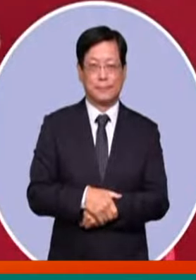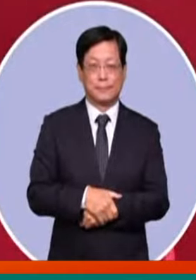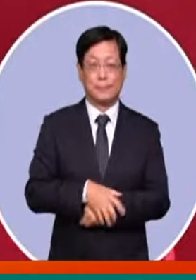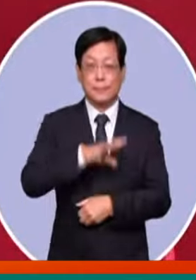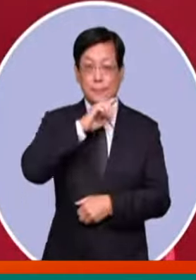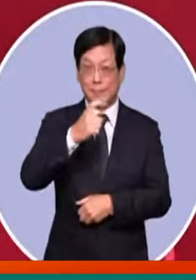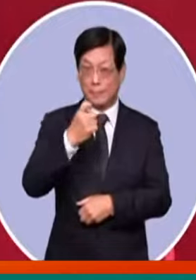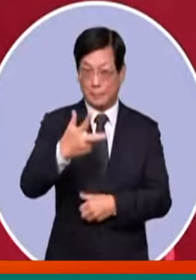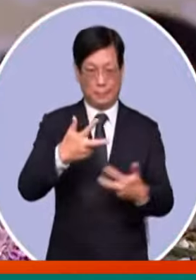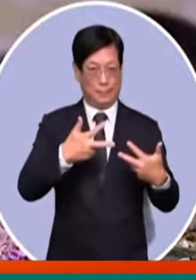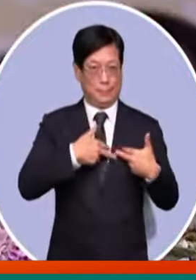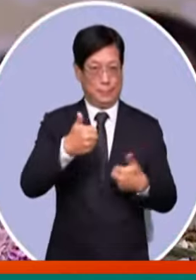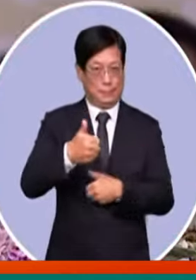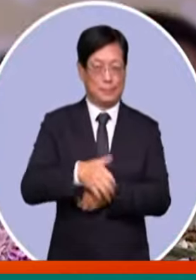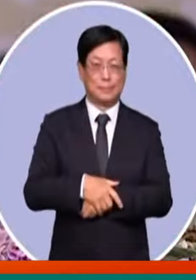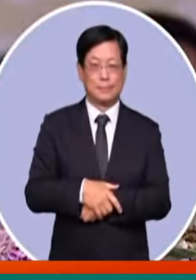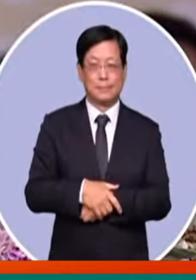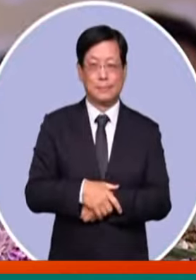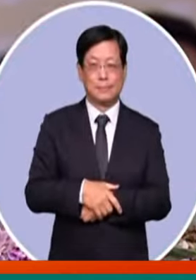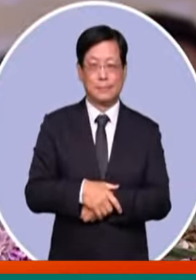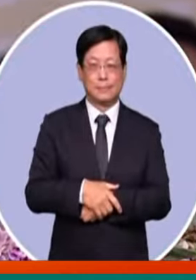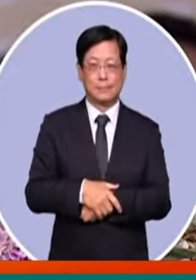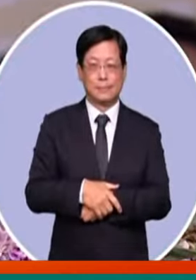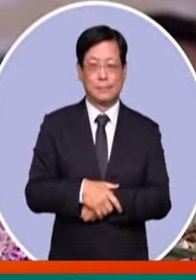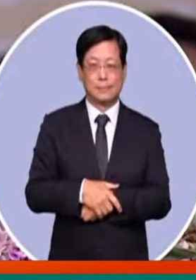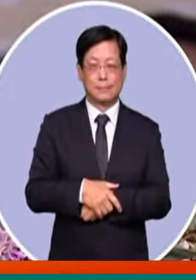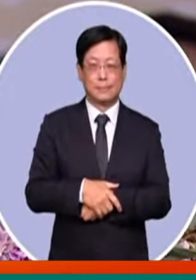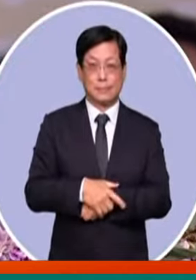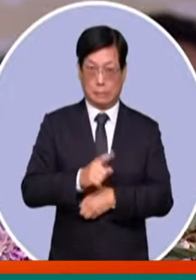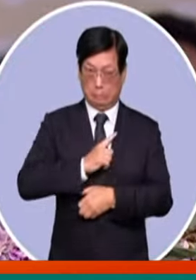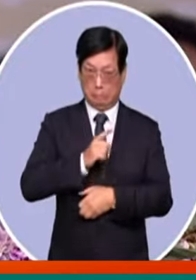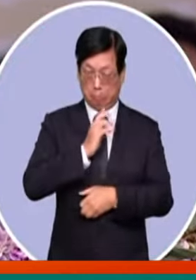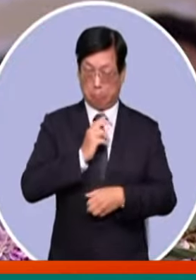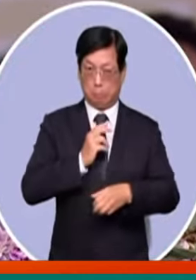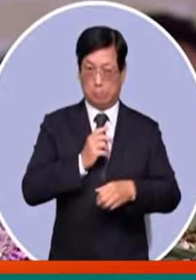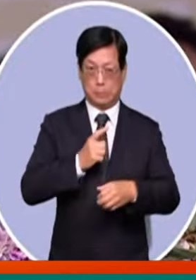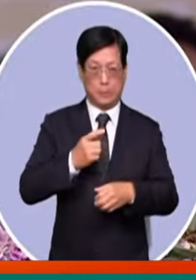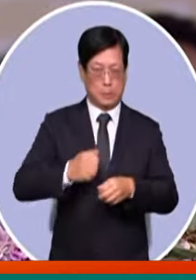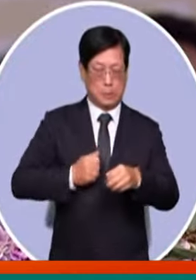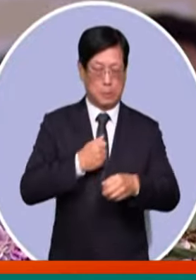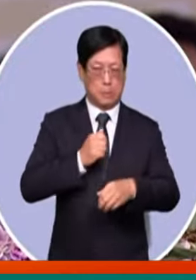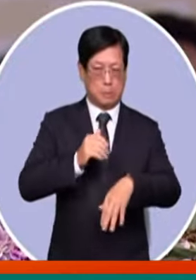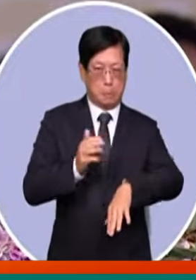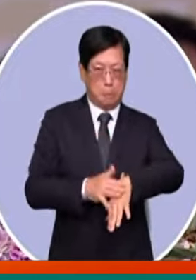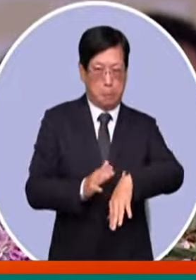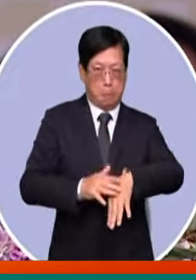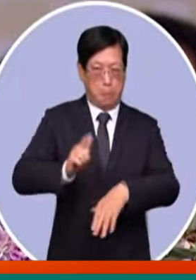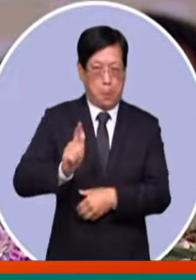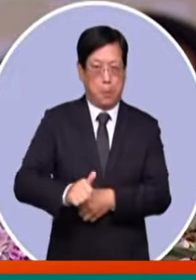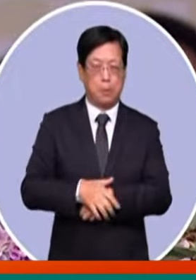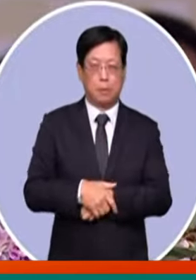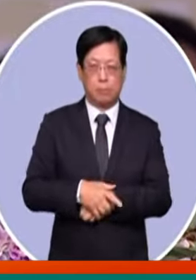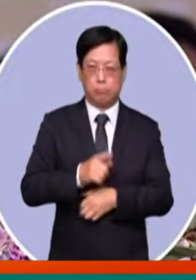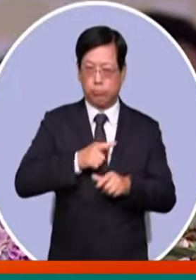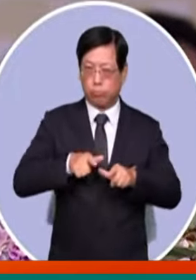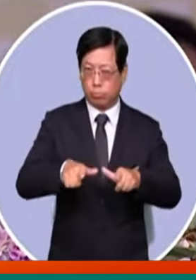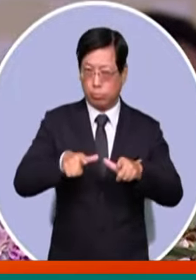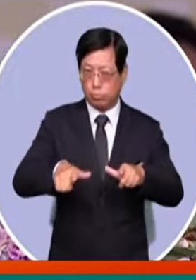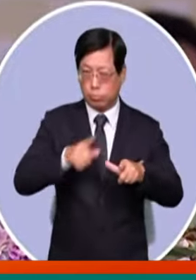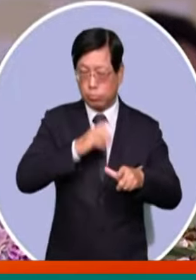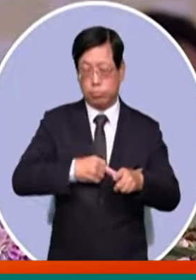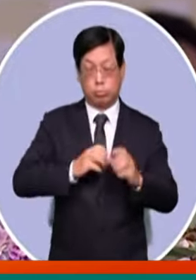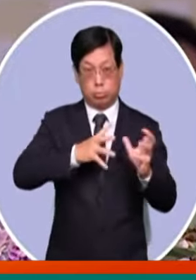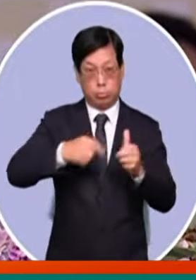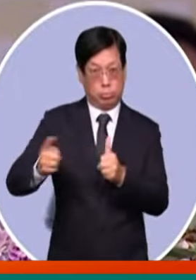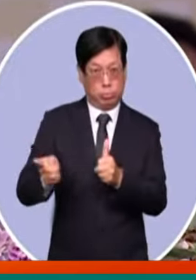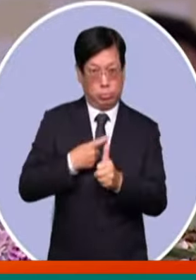17岁的蔡云荣用她沉稳的双手夺得世界第一